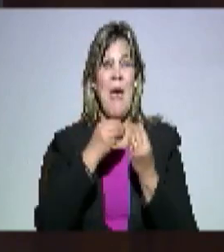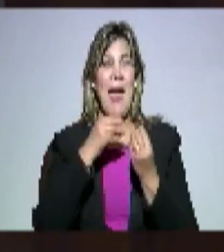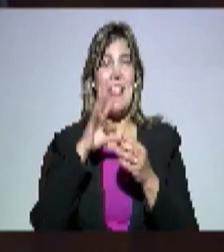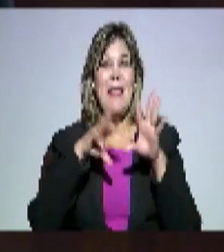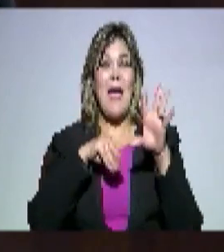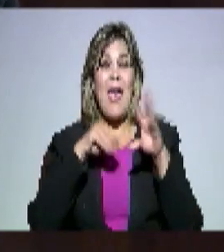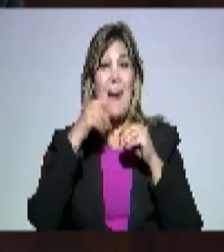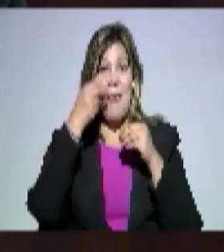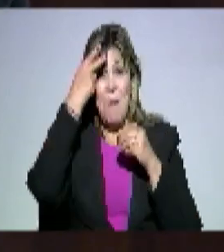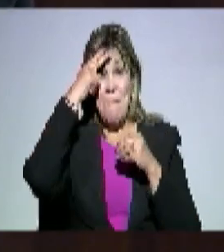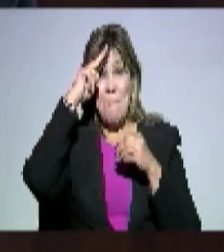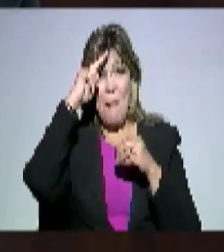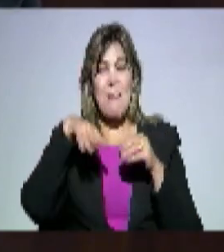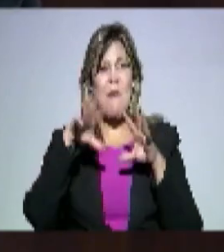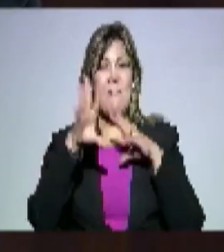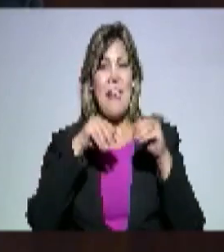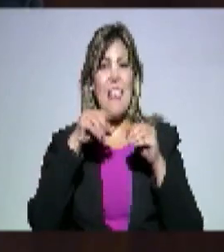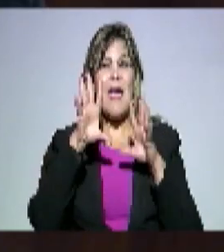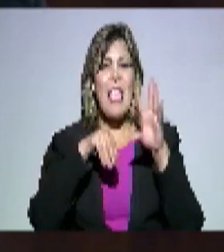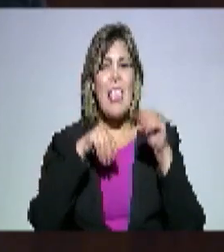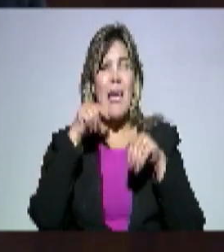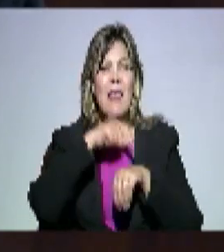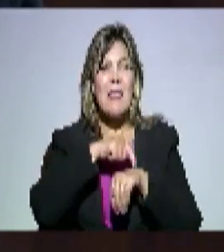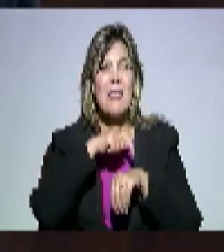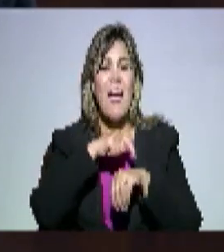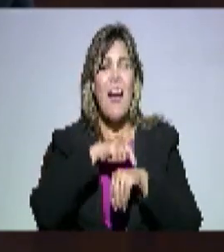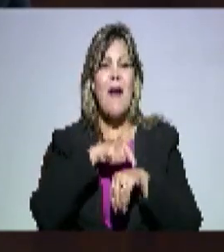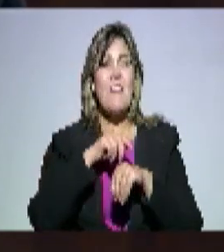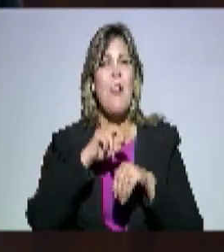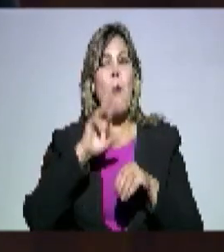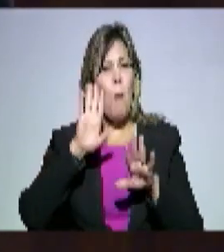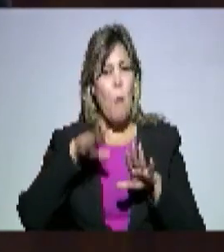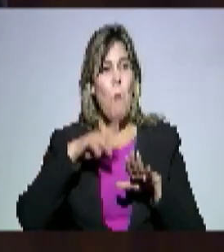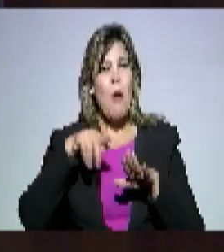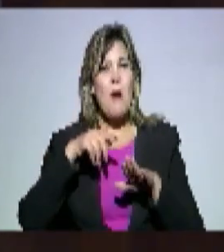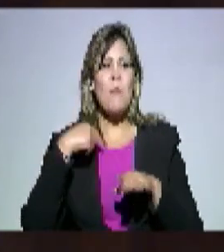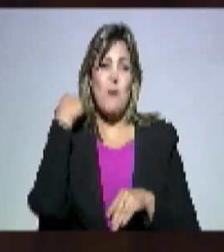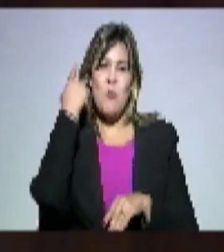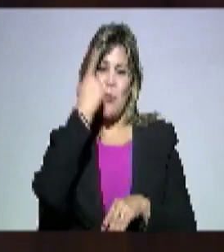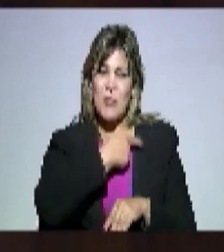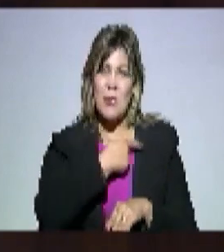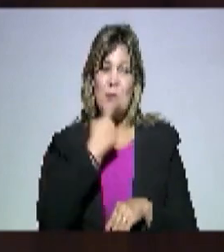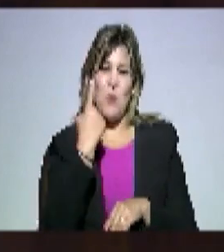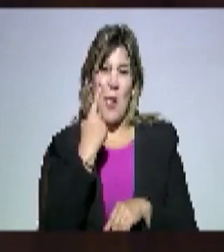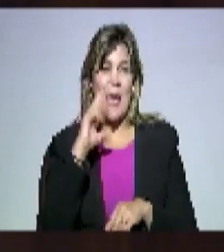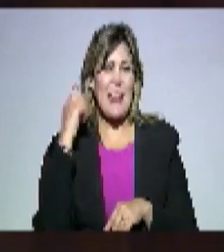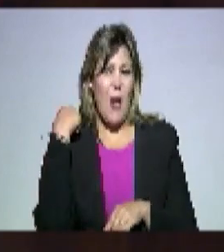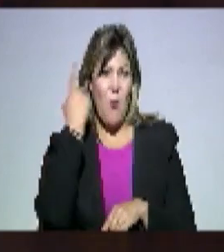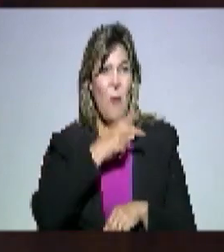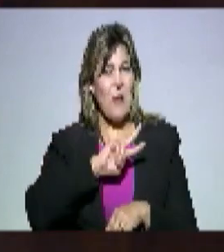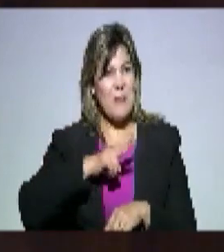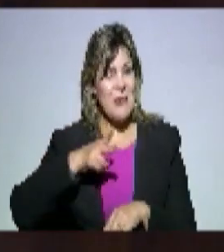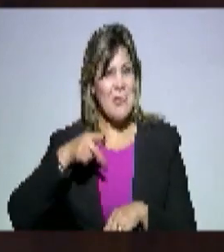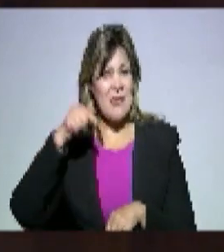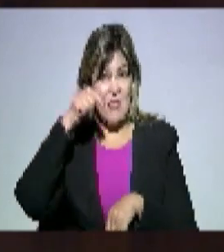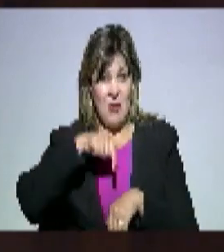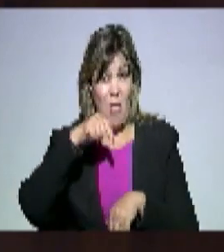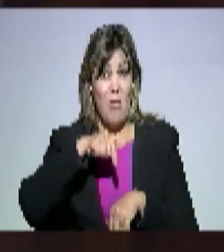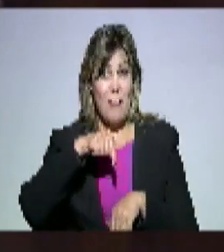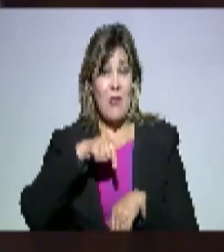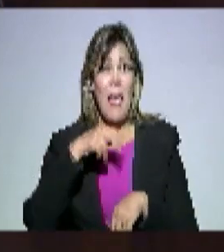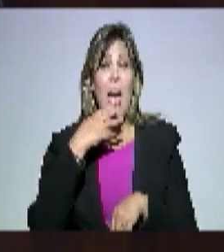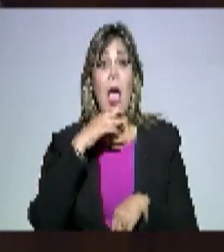والحكايه بتاعتنا النهارده احنا كل مره بنتكلم عن قديس او عن قديسين اكتر من واحد لكن النهارده هنتكلم